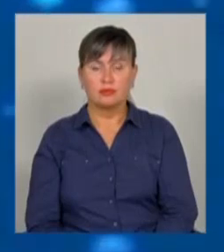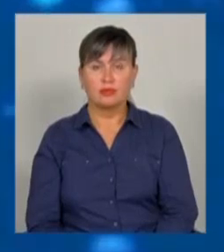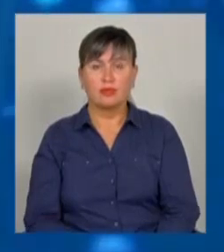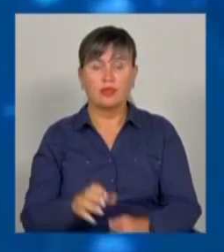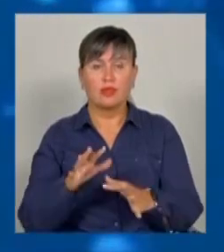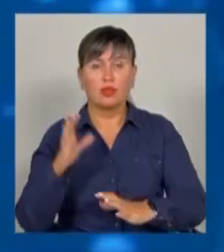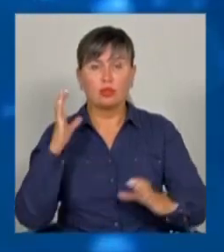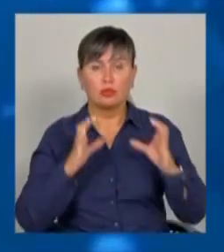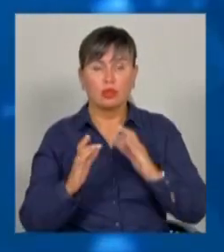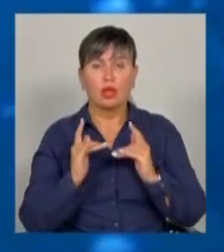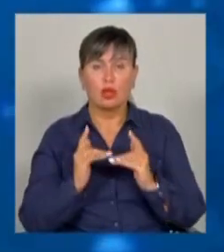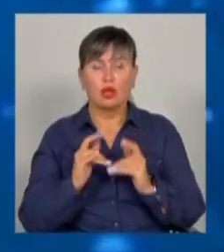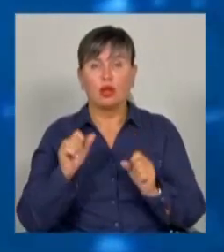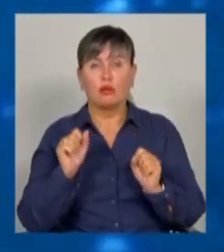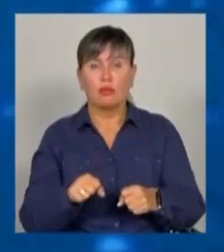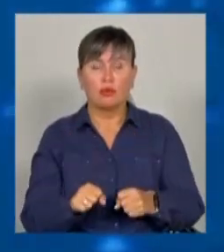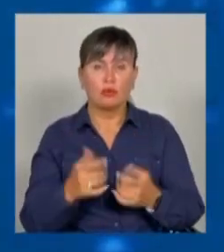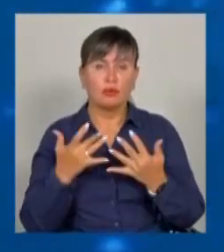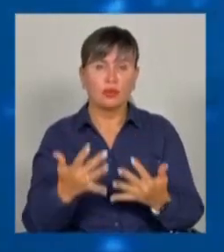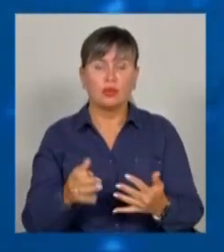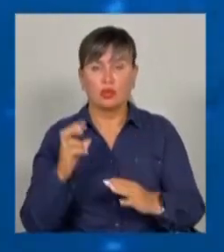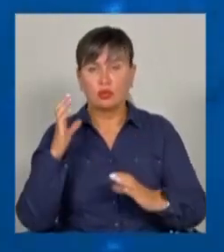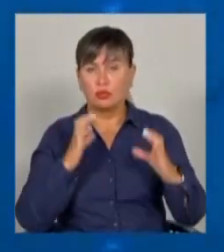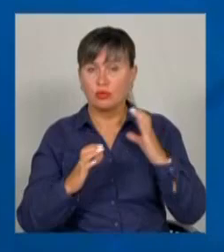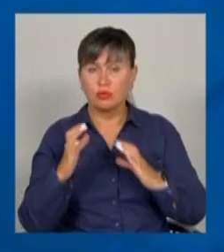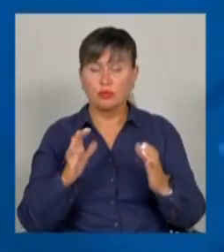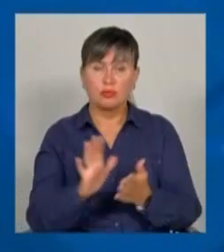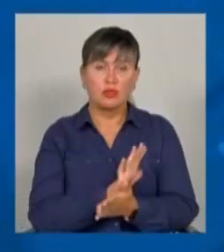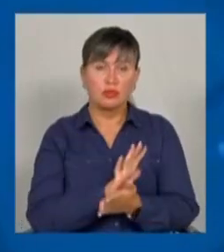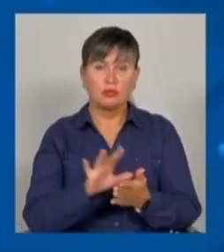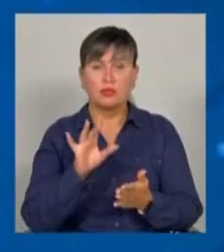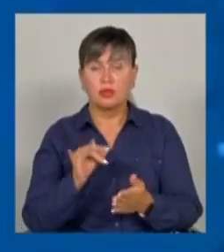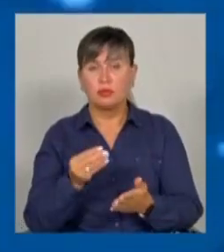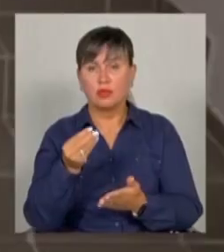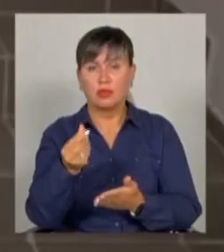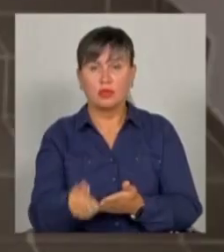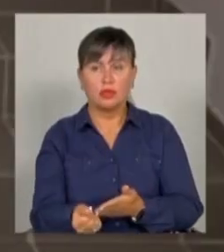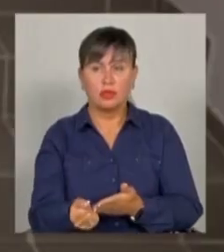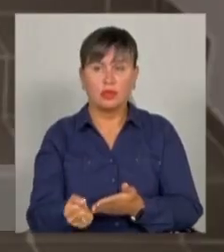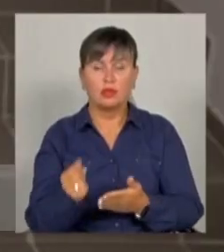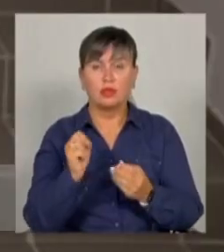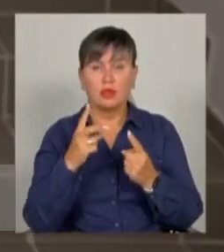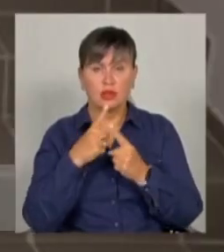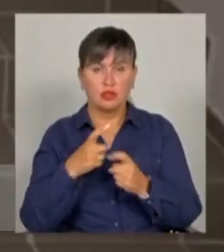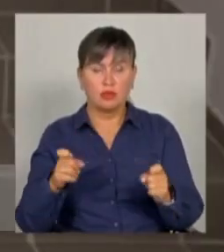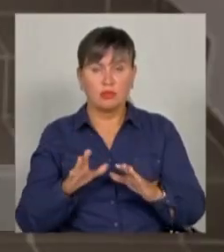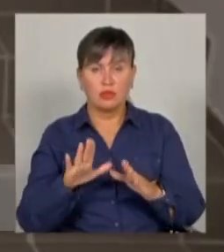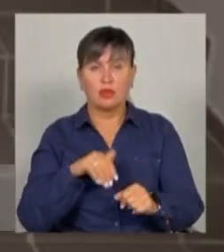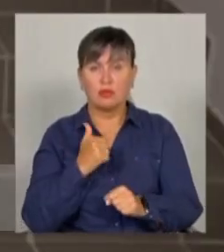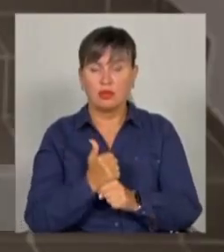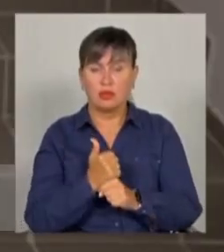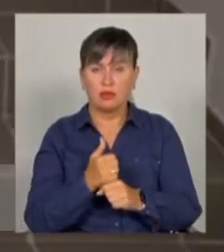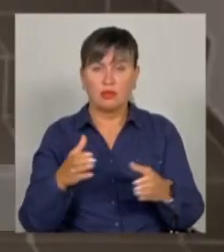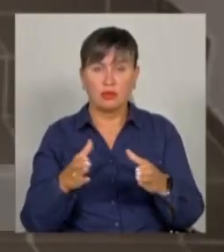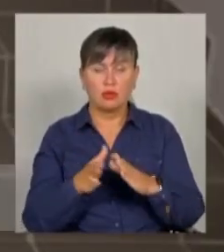На места в студенческих общежитиях могут претендовать как студенты, обучающиеся на гранте, так и платники. Как сообщила замглавы комитета высшего и